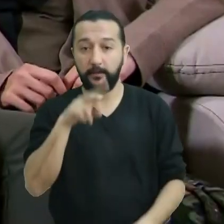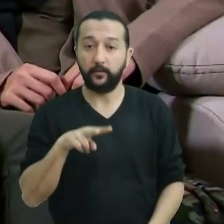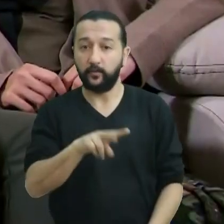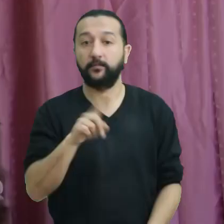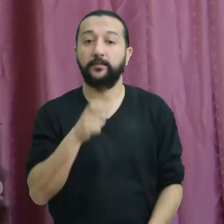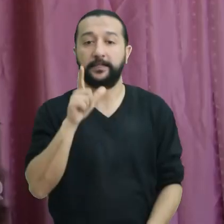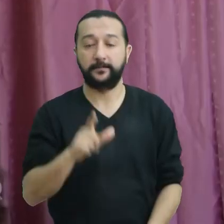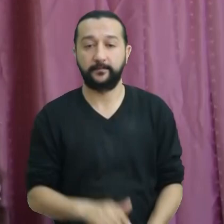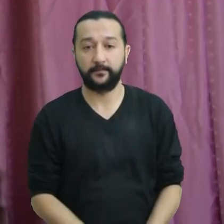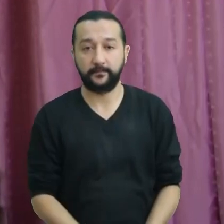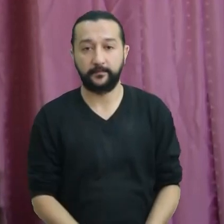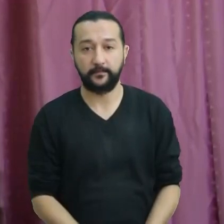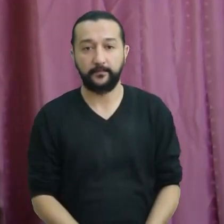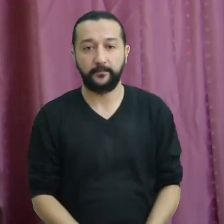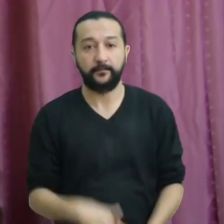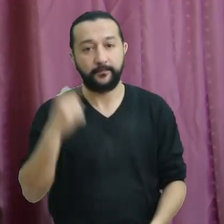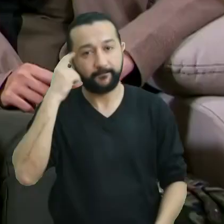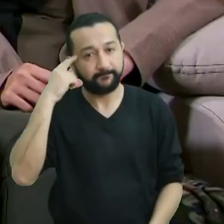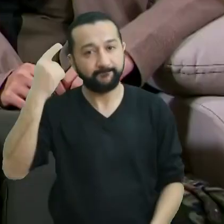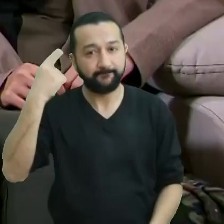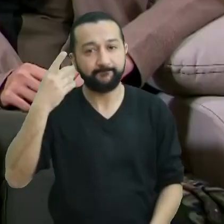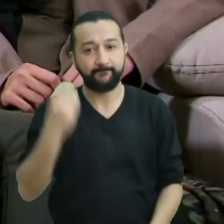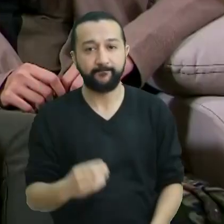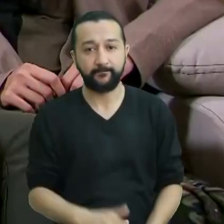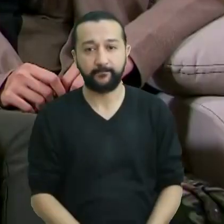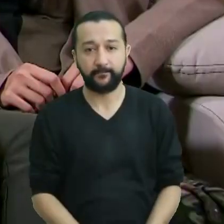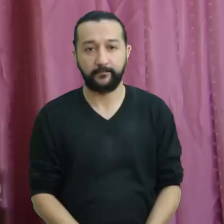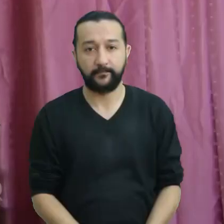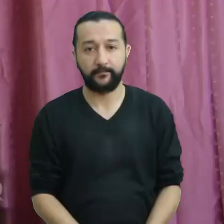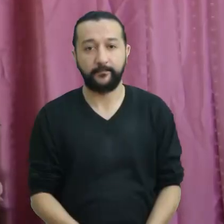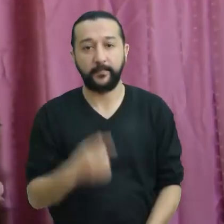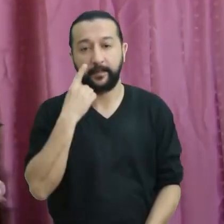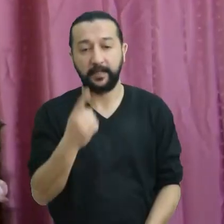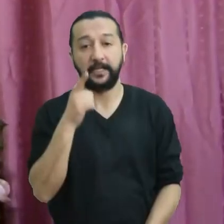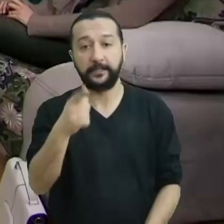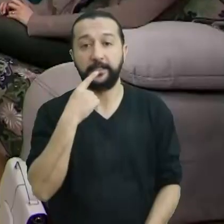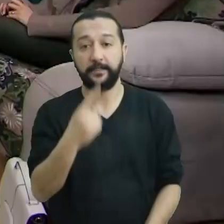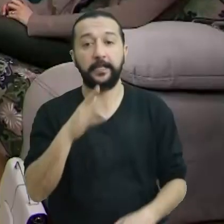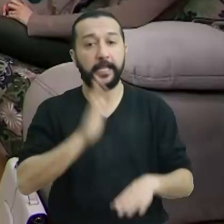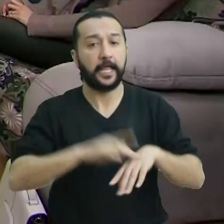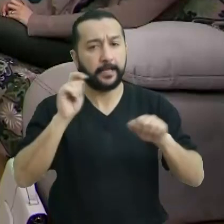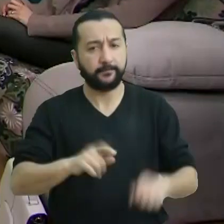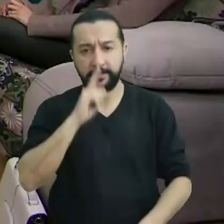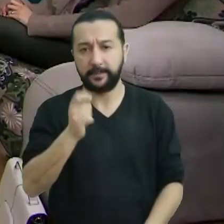çare bulmalıyız. Kafalı kafa. Lan nasıl kaybettiniz ya?